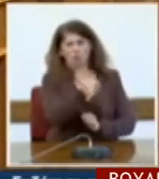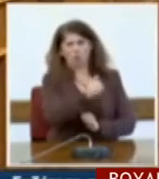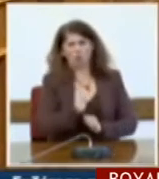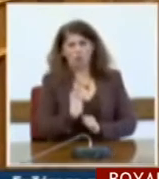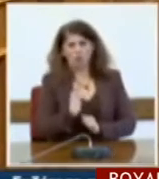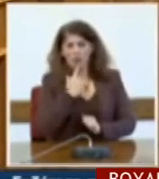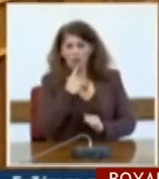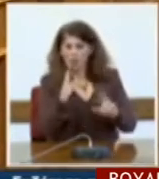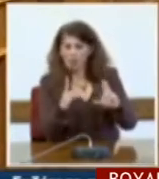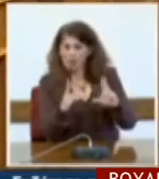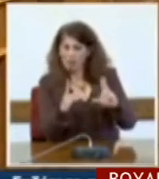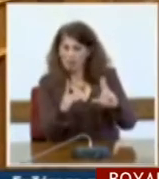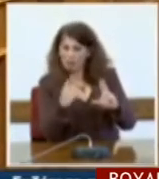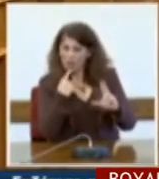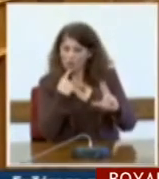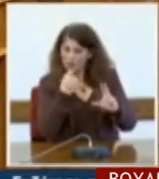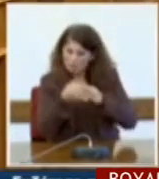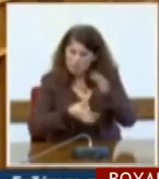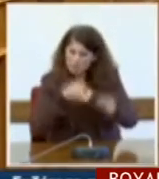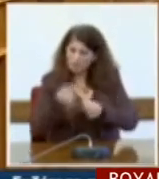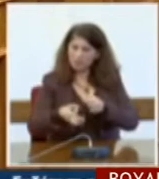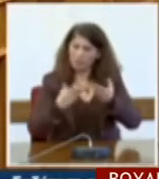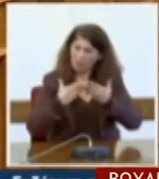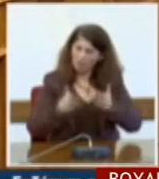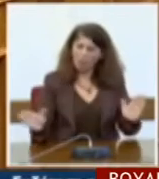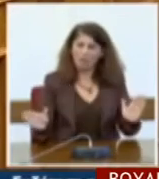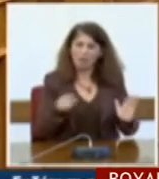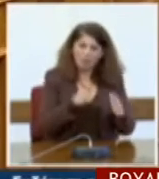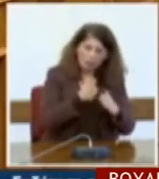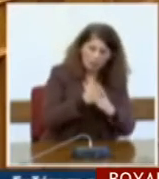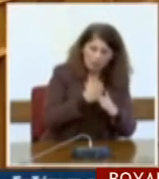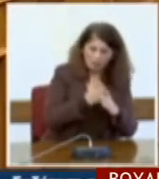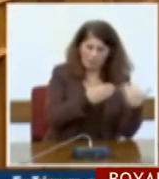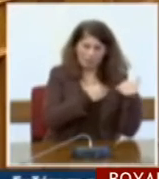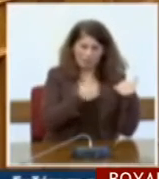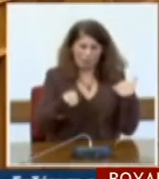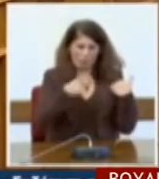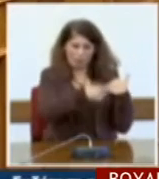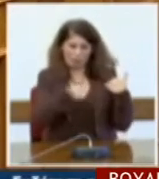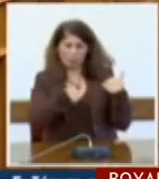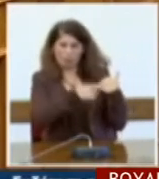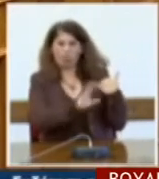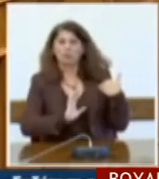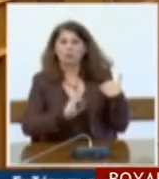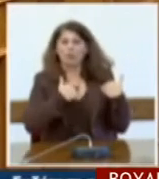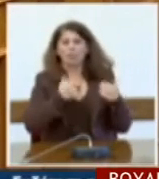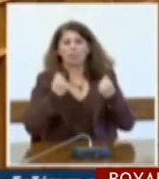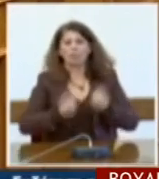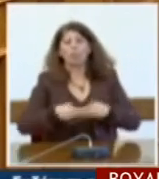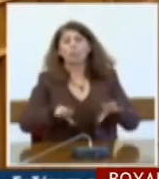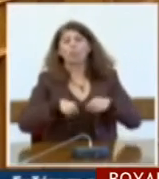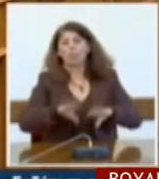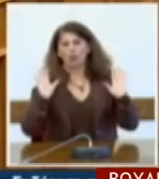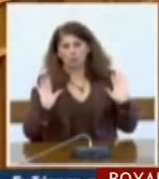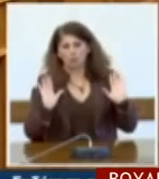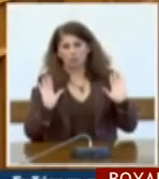μιλήστε ειλικρινά, ανοιχτά. Αυτό το κρυφτούλι ευθυνών δεν θα το ανεχθούμε. Αν πιστεύετε ότι